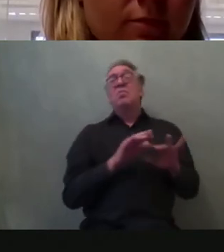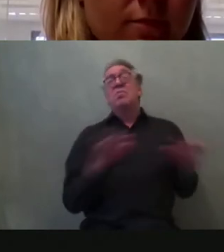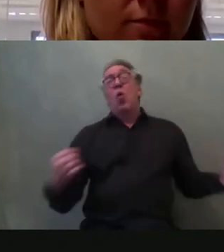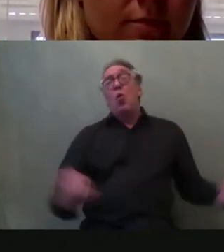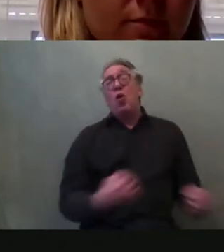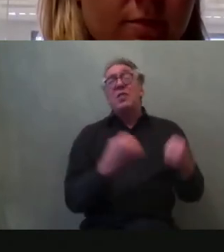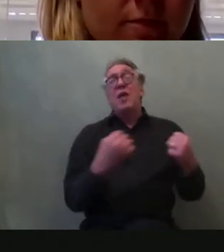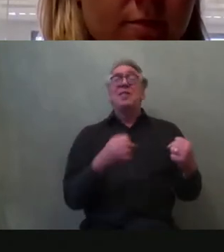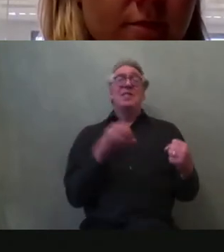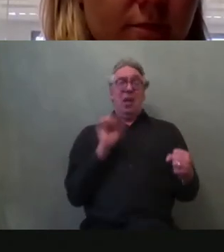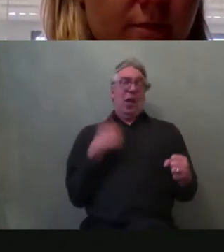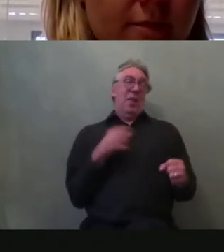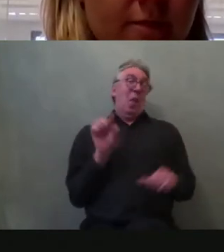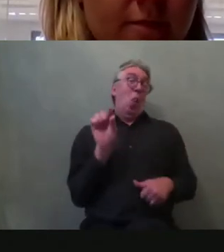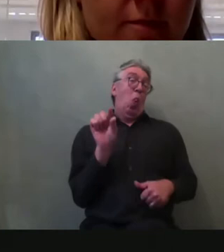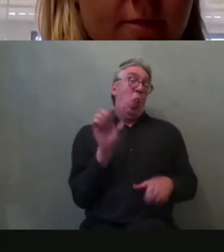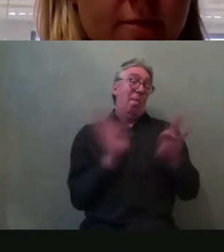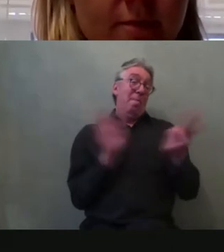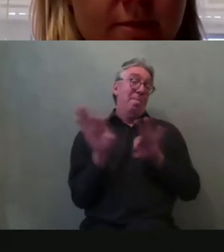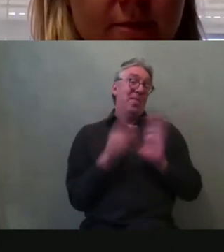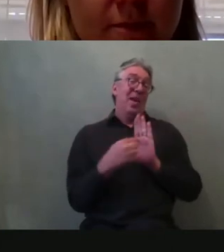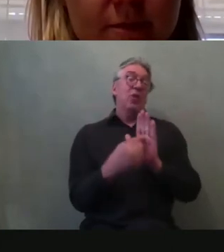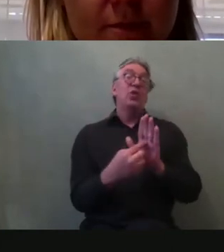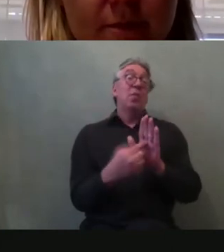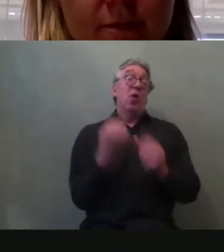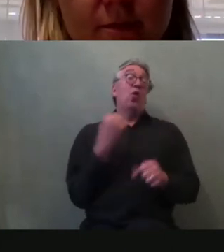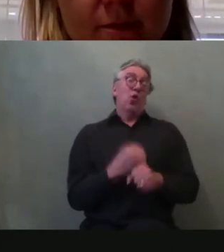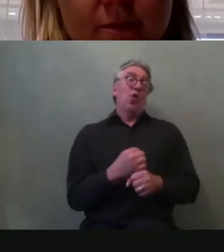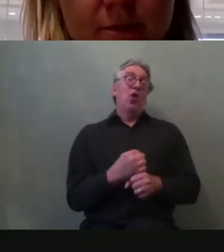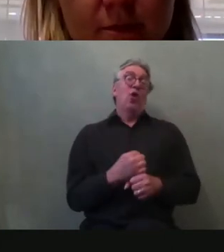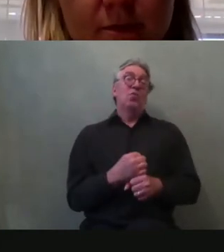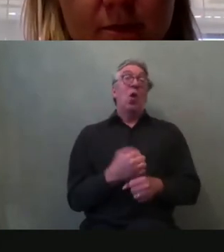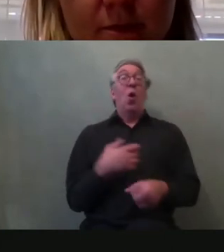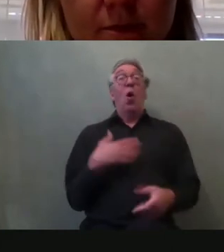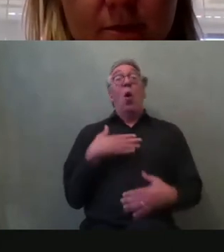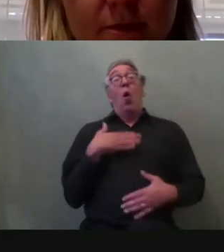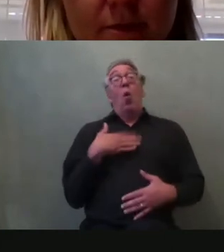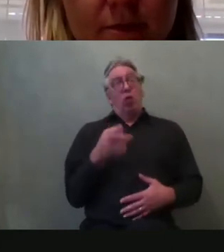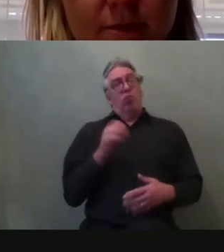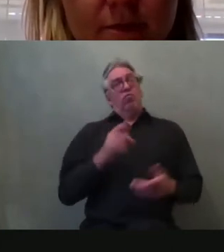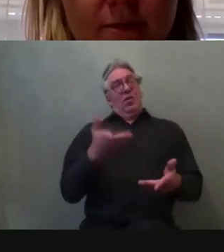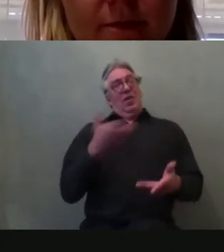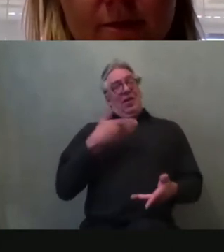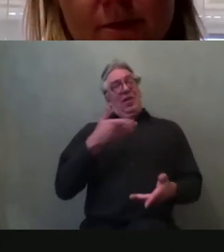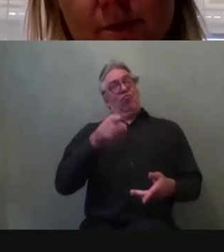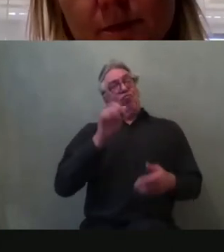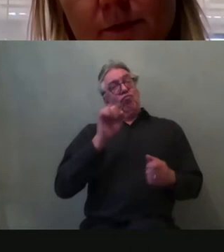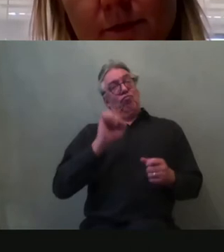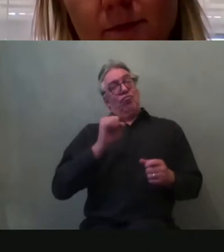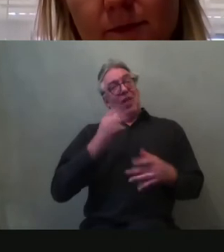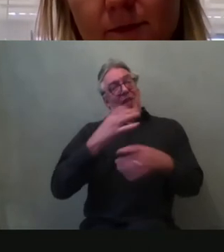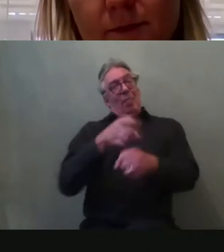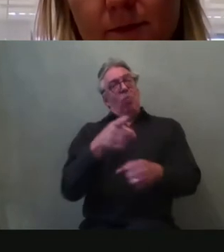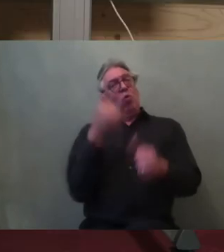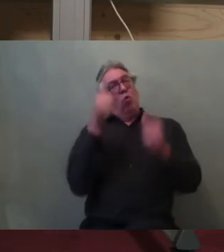laten zien. Maar desalniettemin hopelijk een goed beeld dat jullie kunnen krijgen van een aantal goede